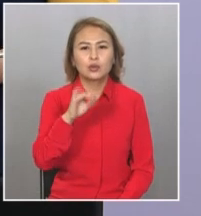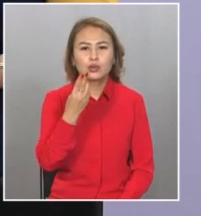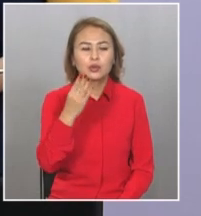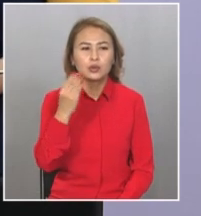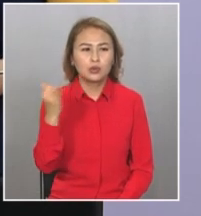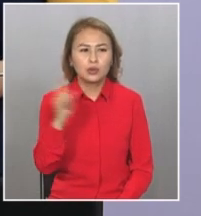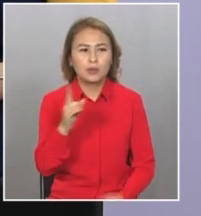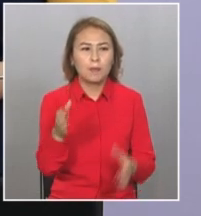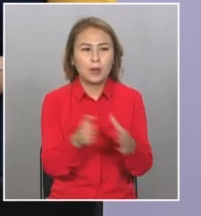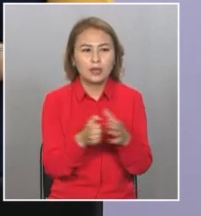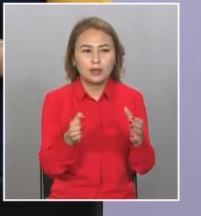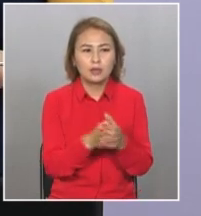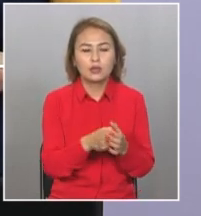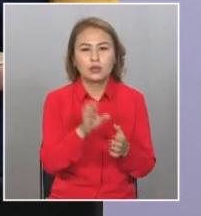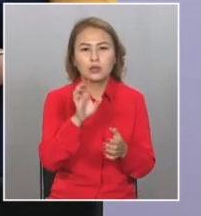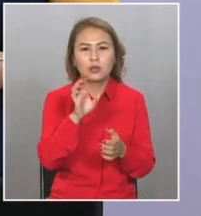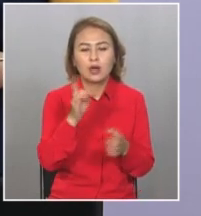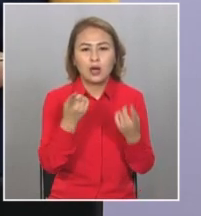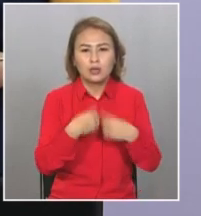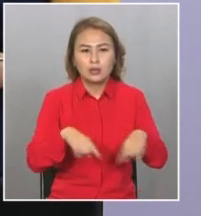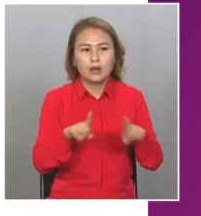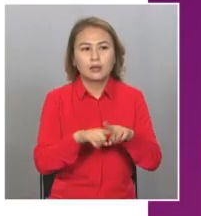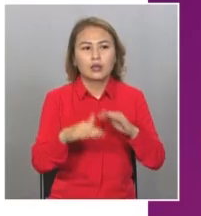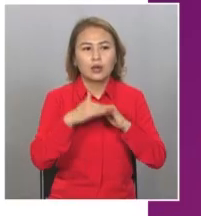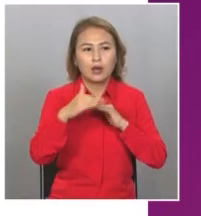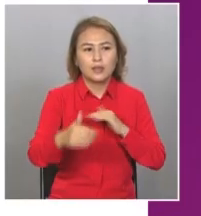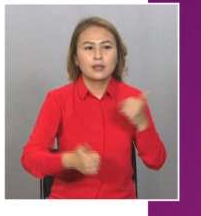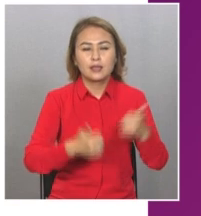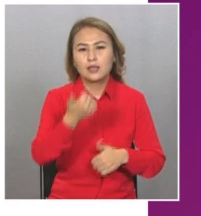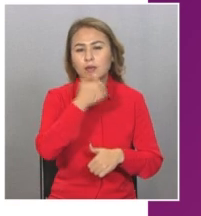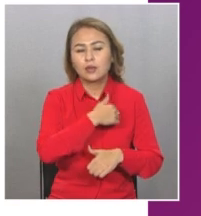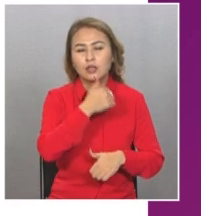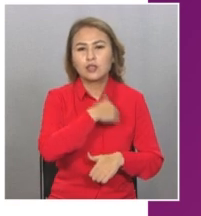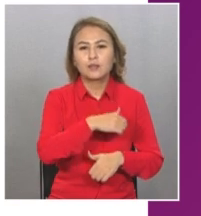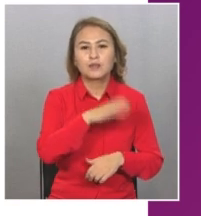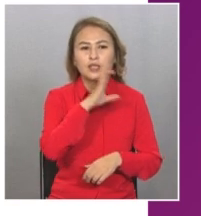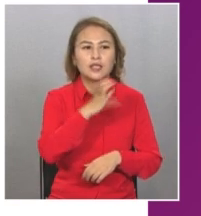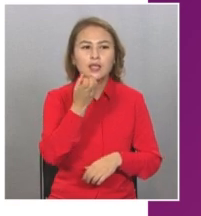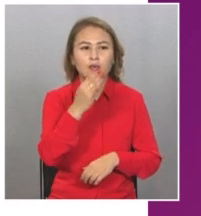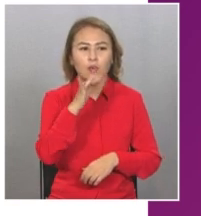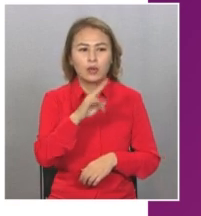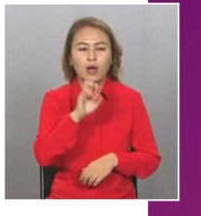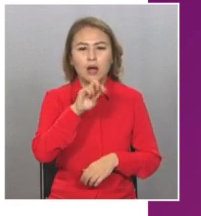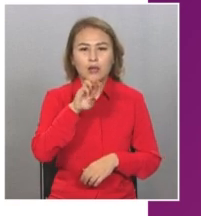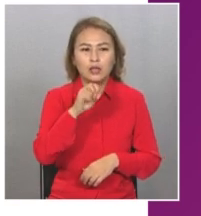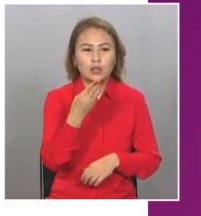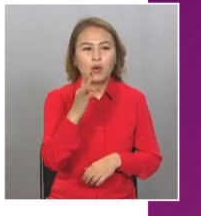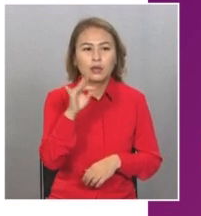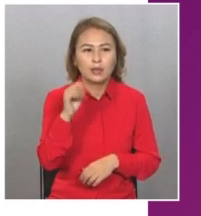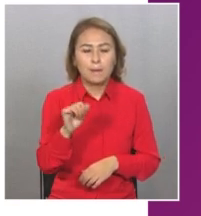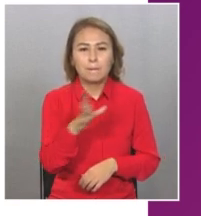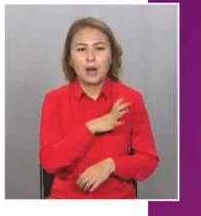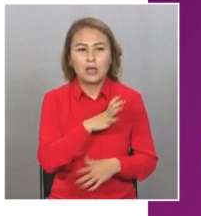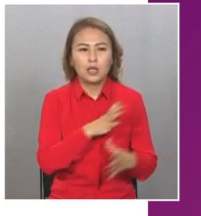300 партиясының әлеметті құрамын салыстырып көрекші. Сәкен Сейфуллин алаш орданы